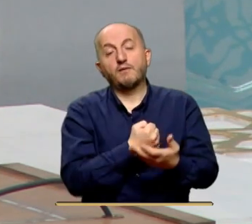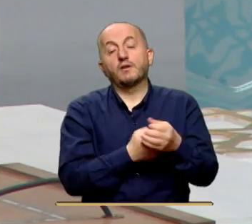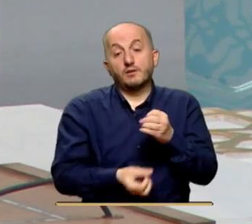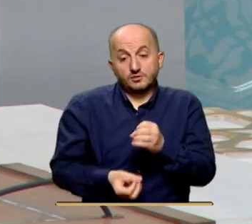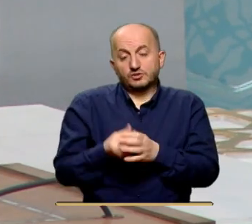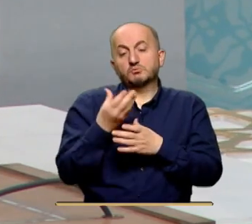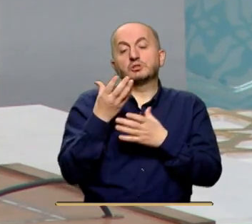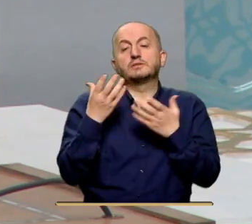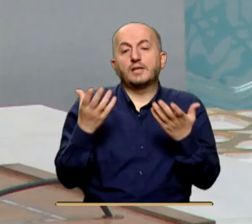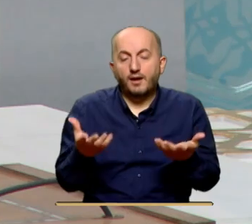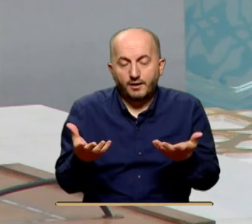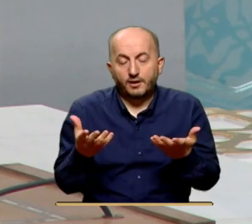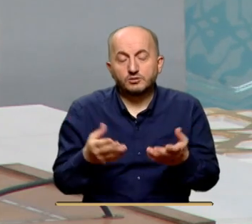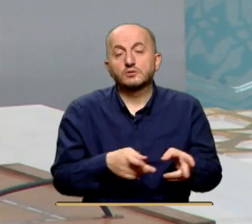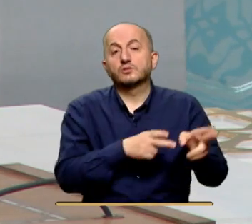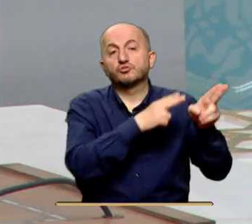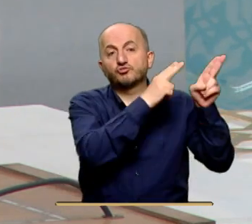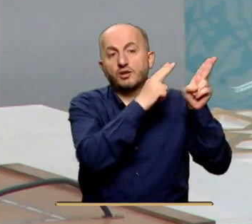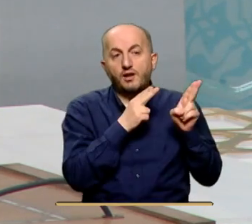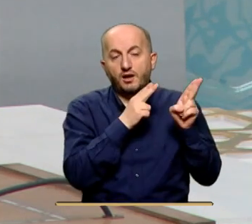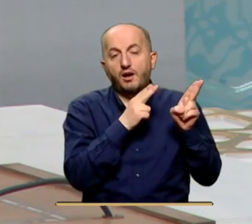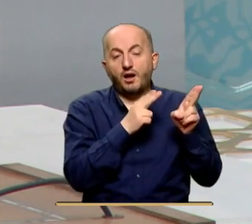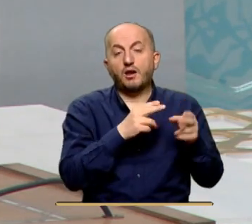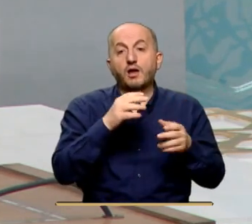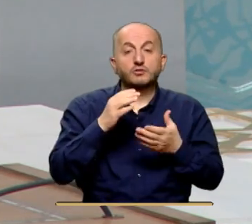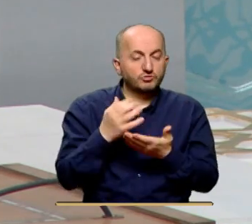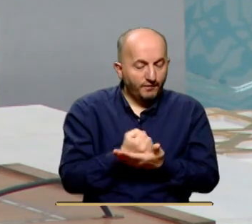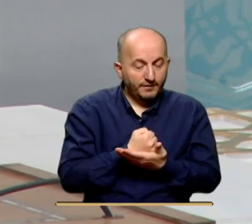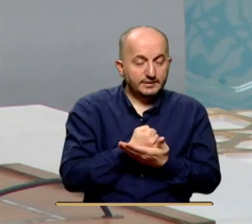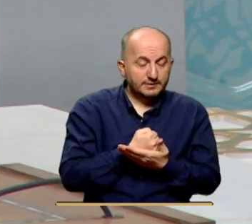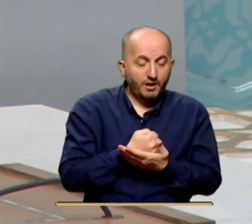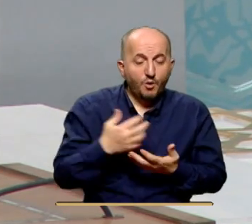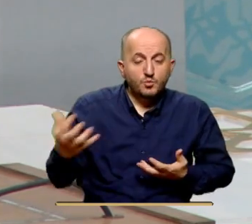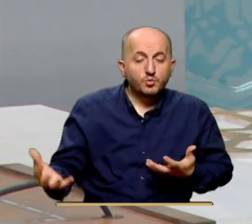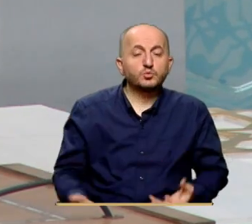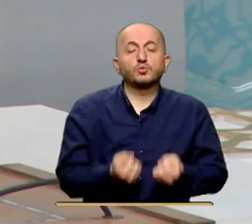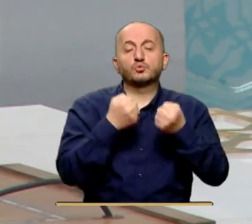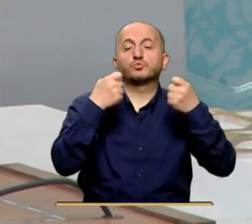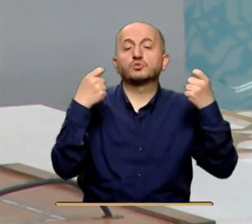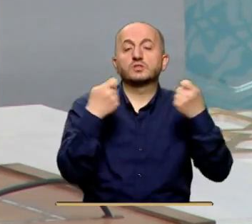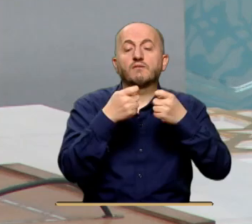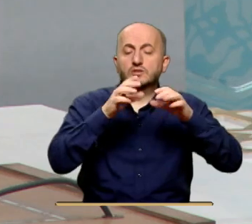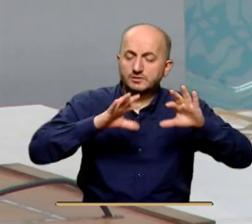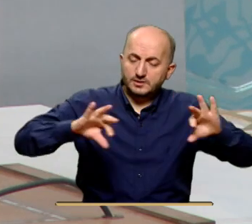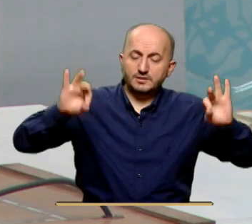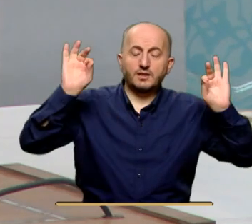tecelli etmiş ise, Çanakkale zaferi de Kurtuluş Savaşı'nı